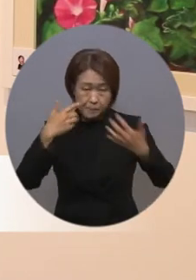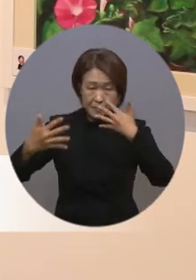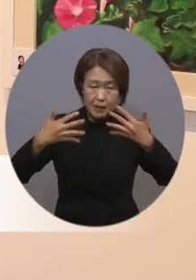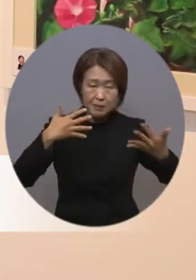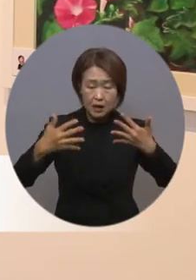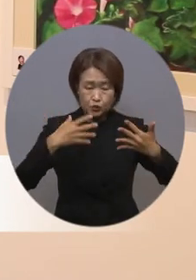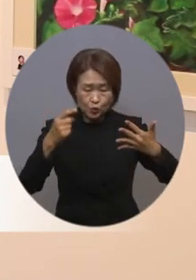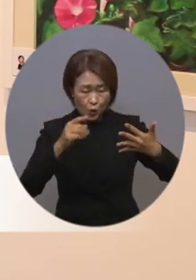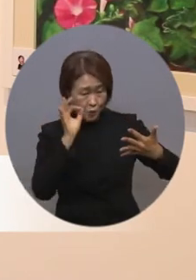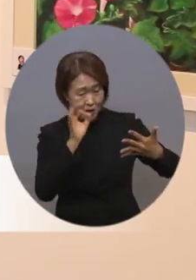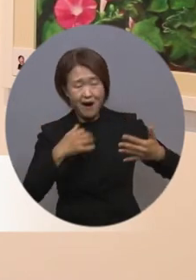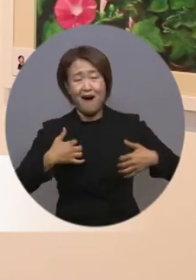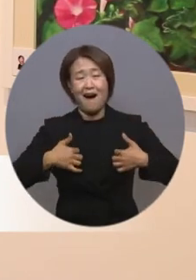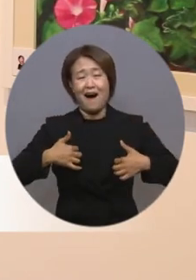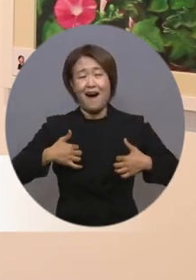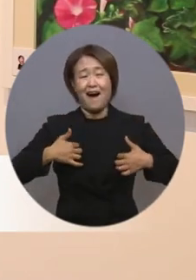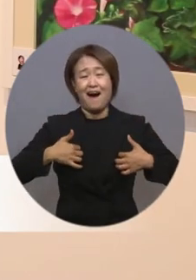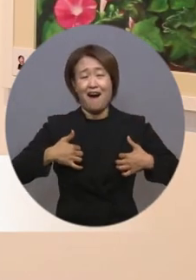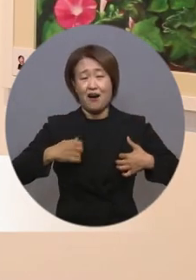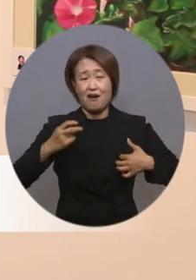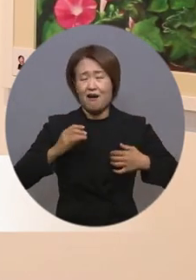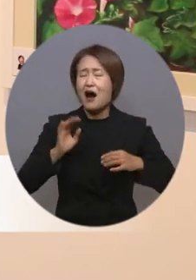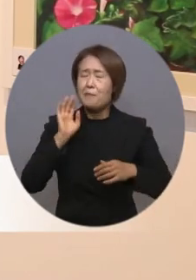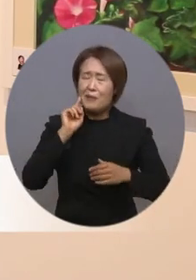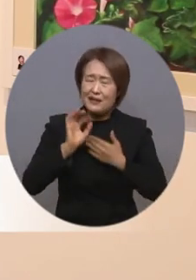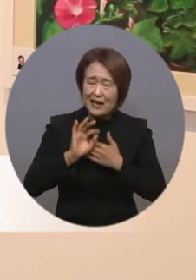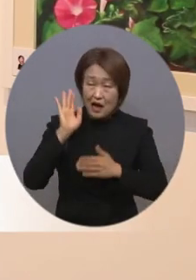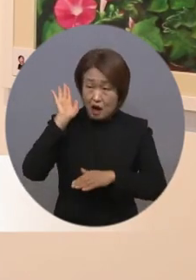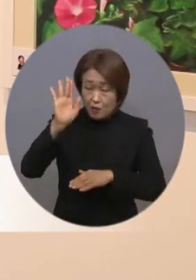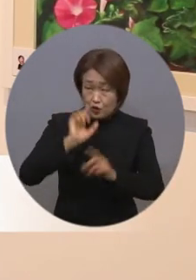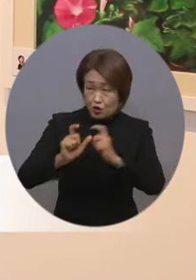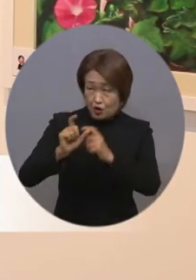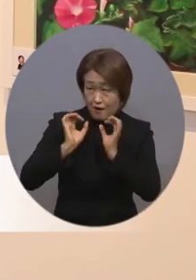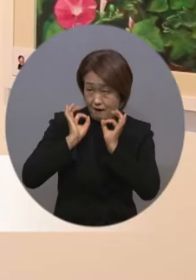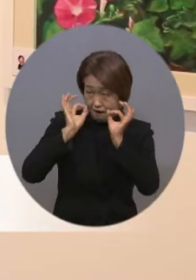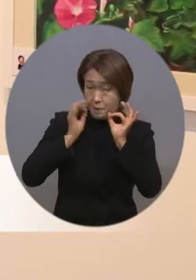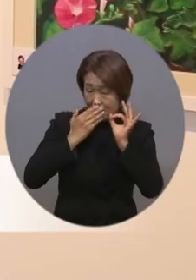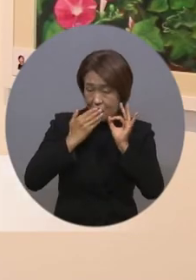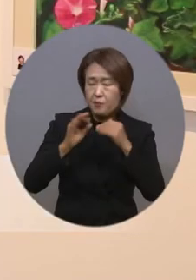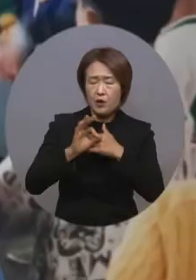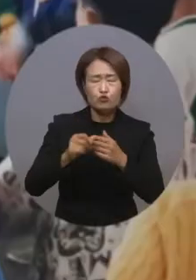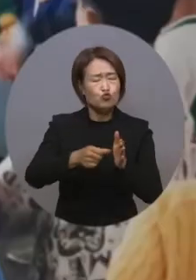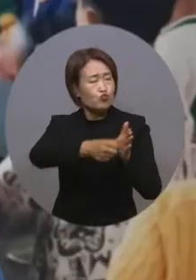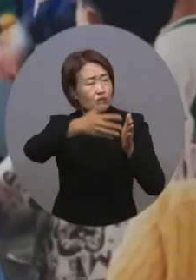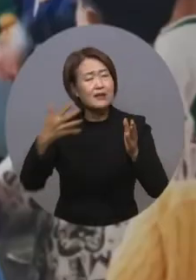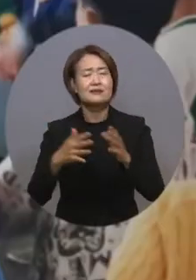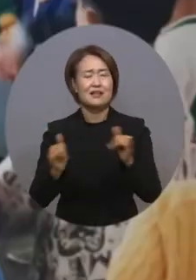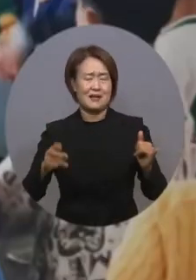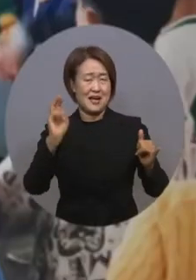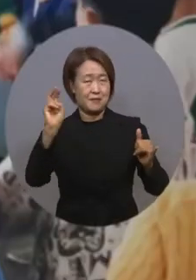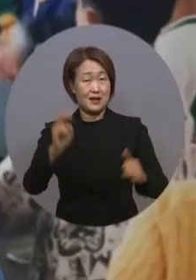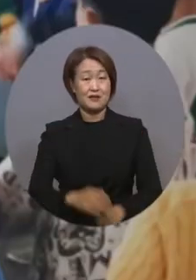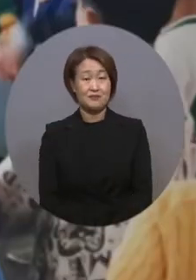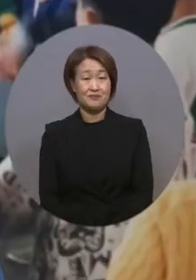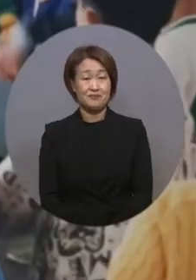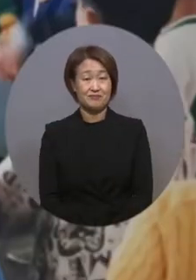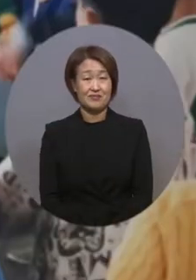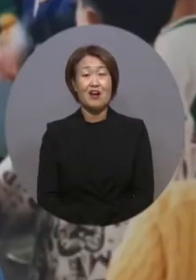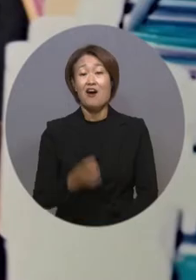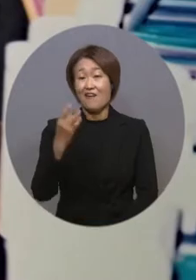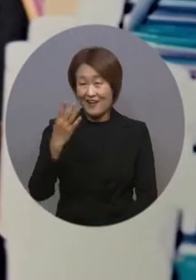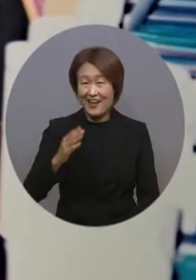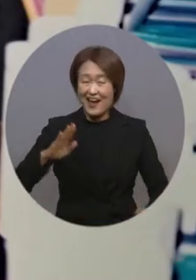있어서 더 노력하시면 아주 세계에서 유명한 화가가 되시겠다. 그런 생각이 들었습니다. 교직 생활을 하며